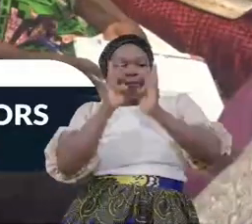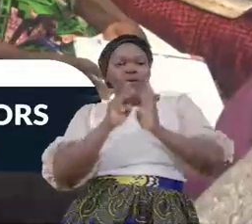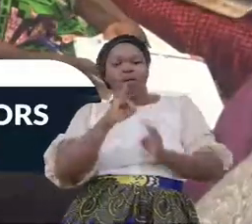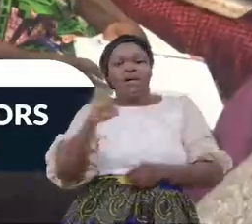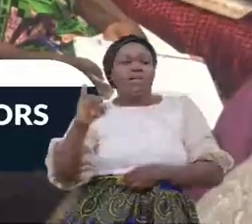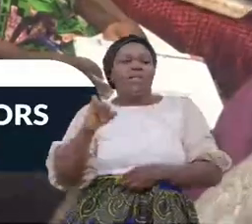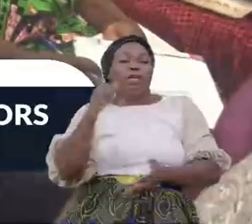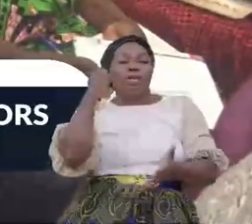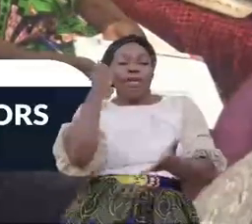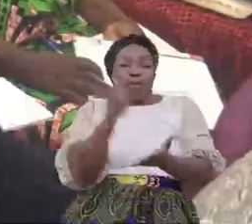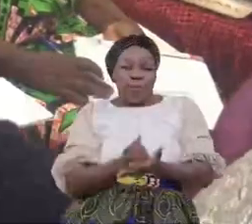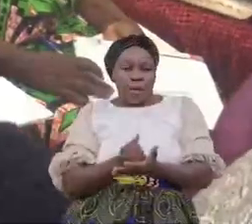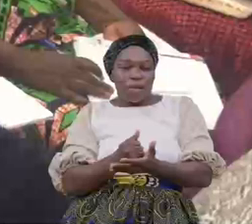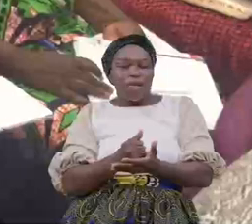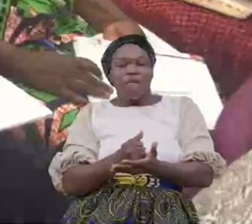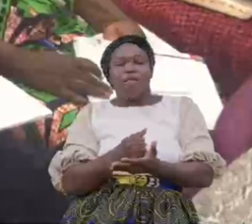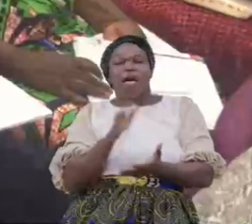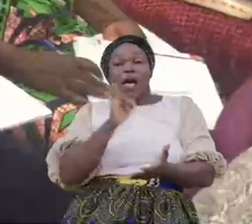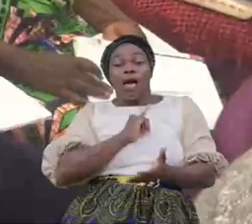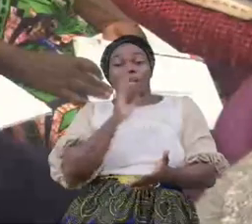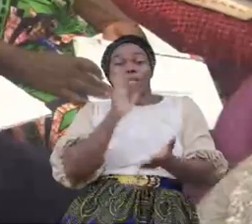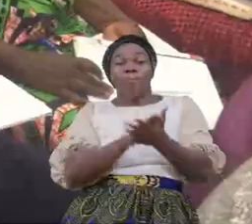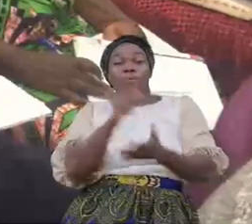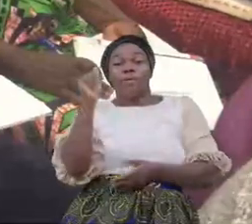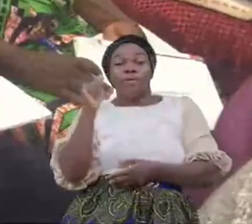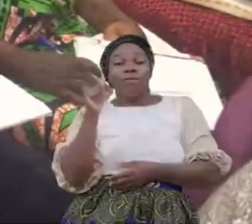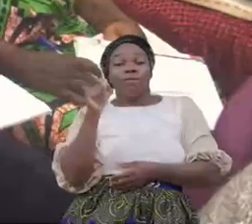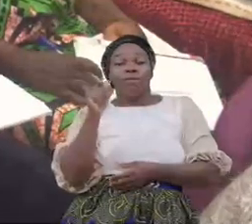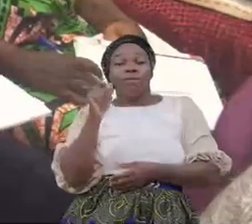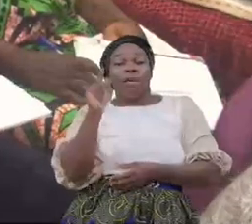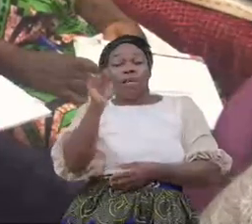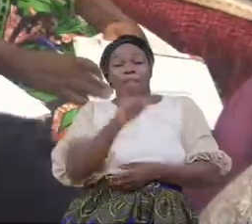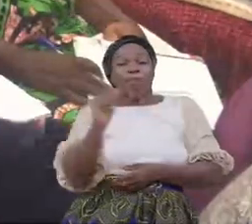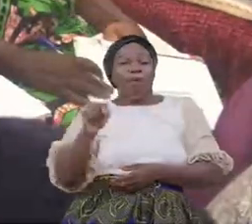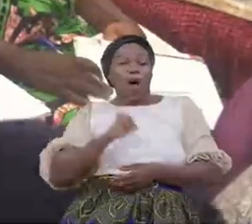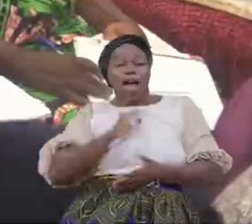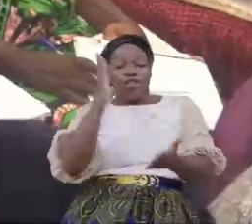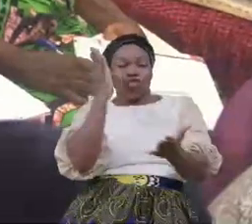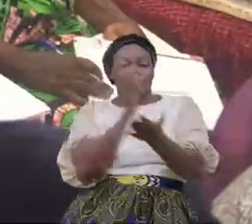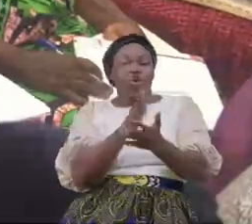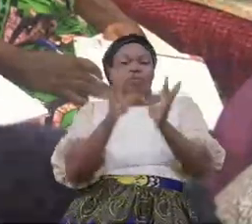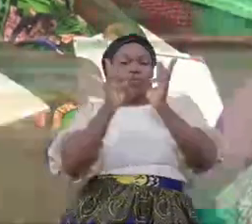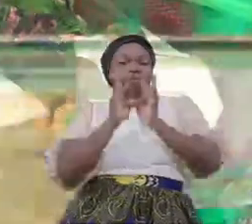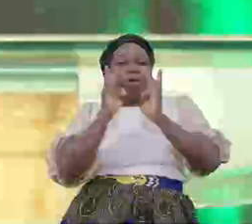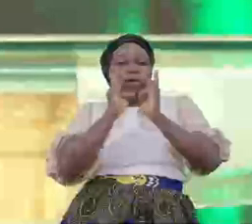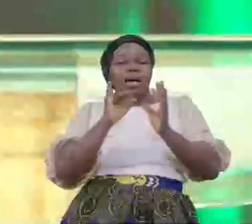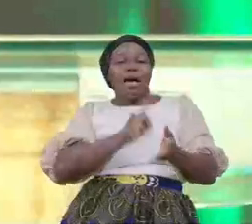Je crois. C'est pourquoi je cesse de pleurer. Je